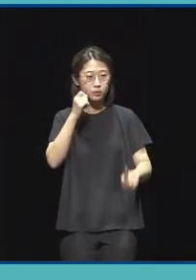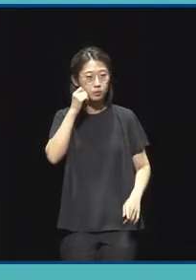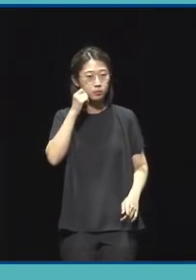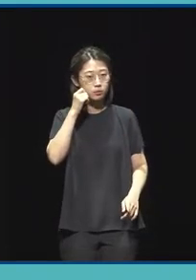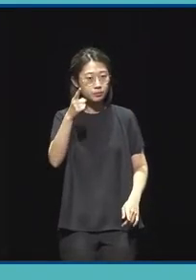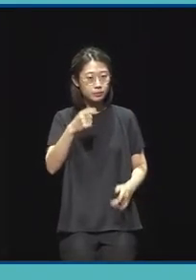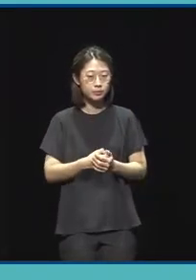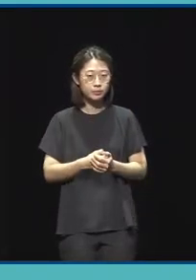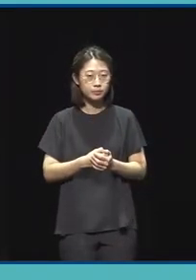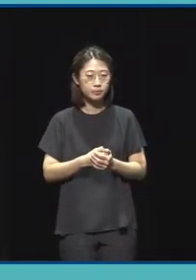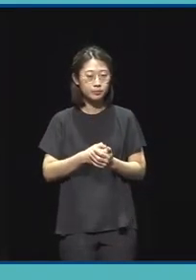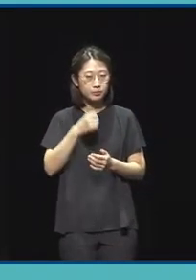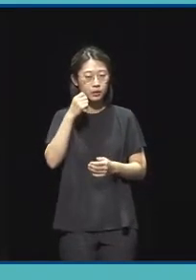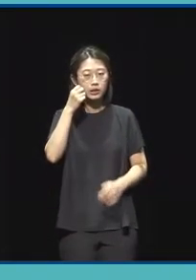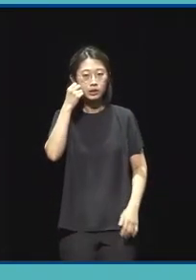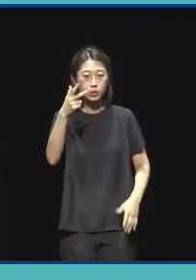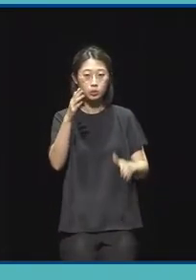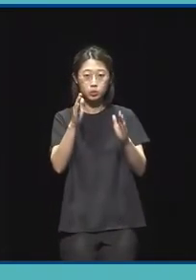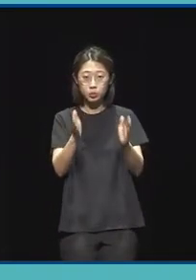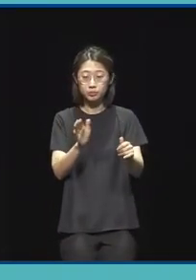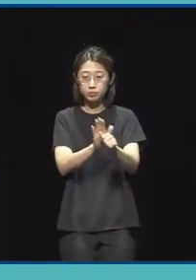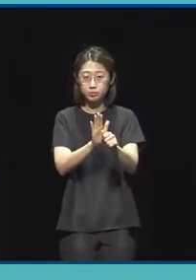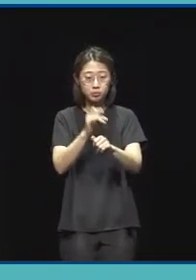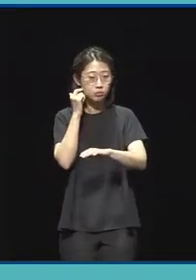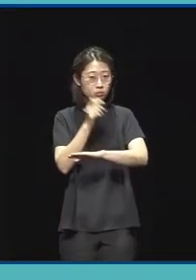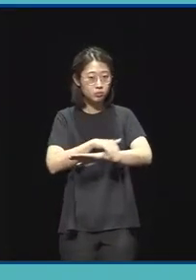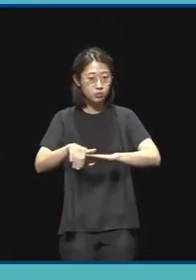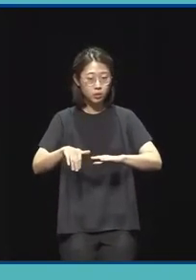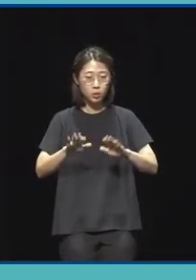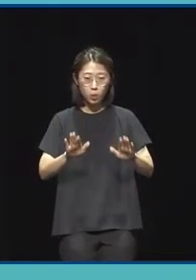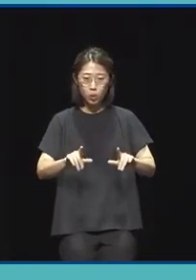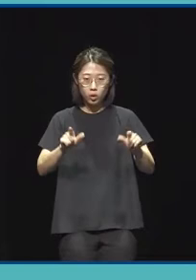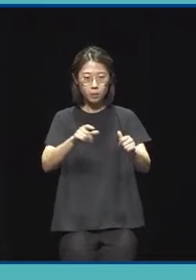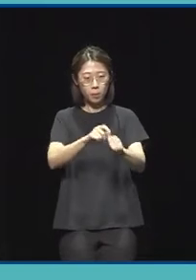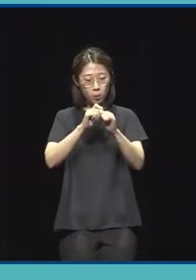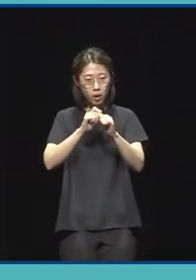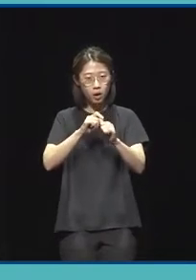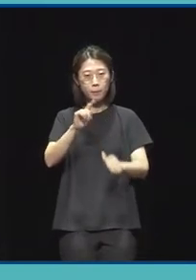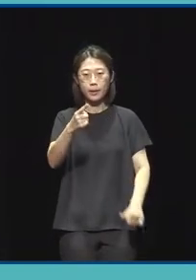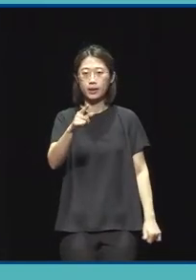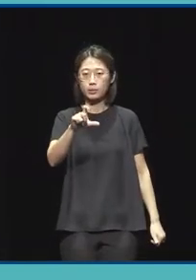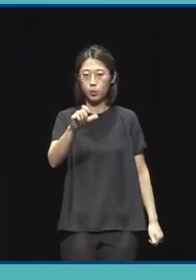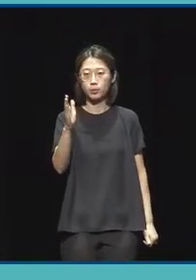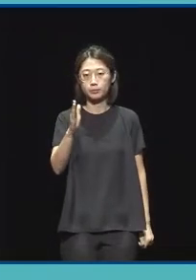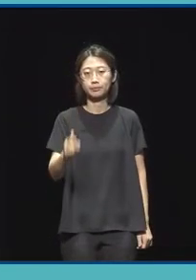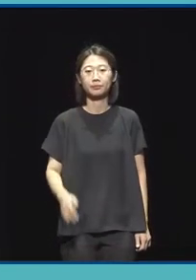원을 7개월간 지원하며 올해는 115명 정도 선정할 계획입니다.